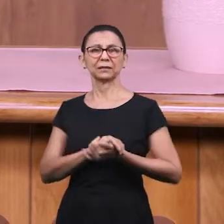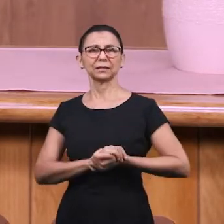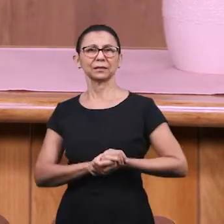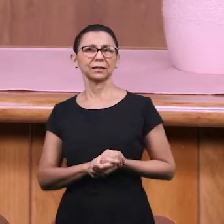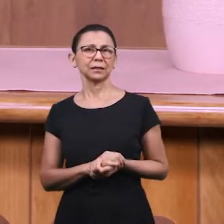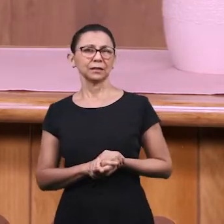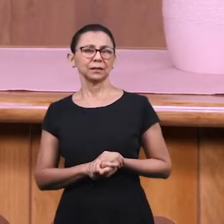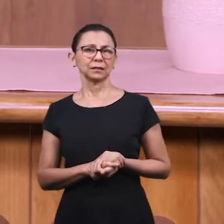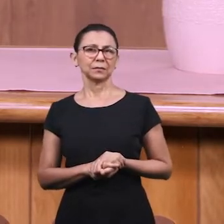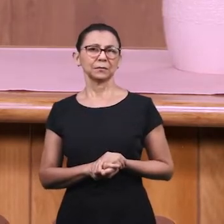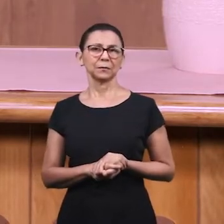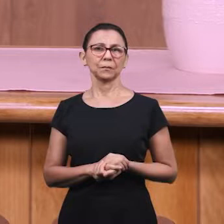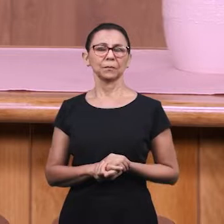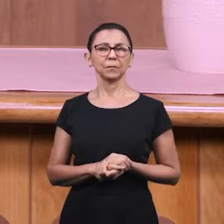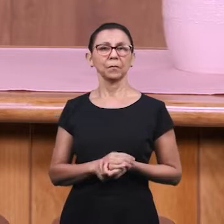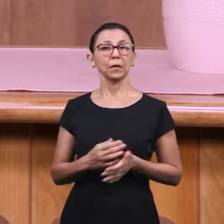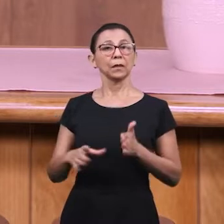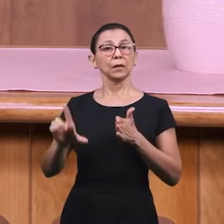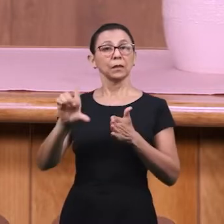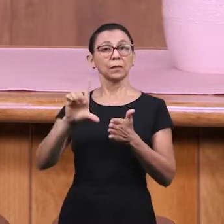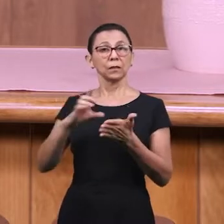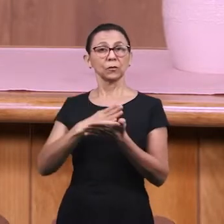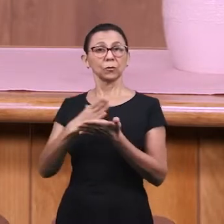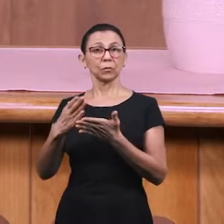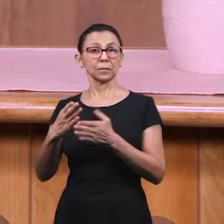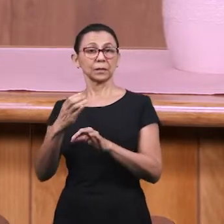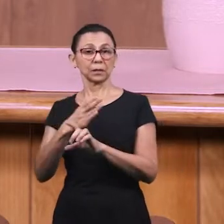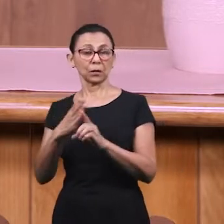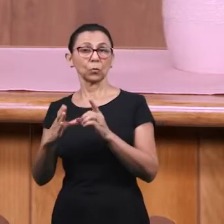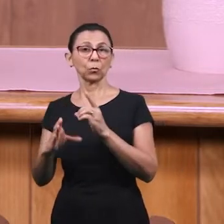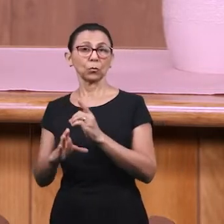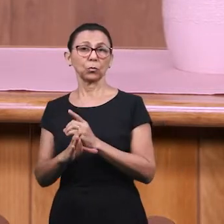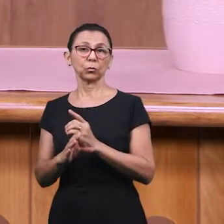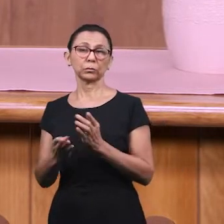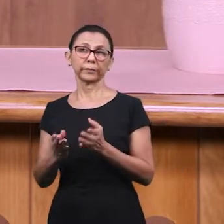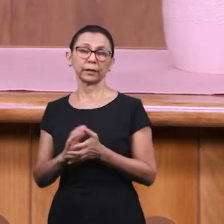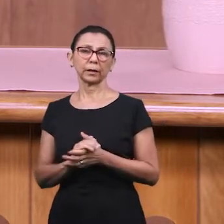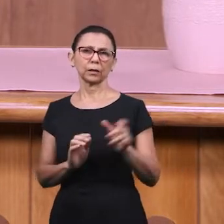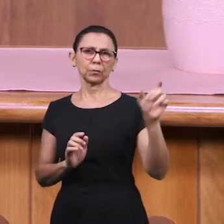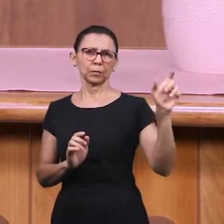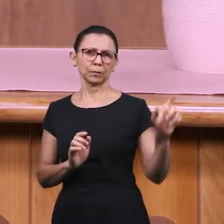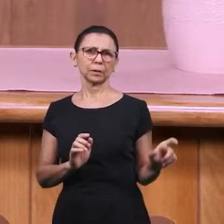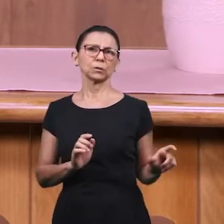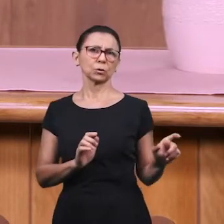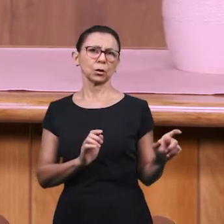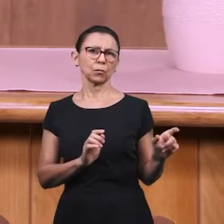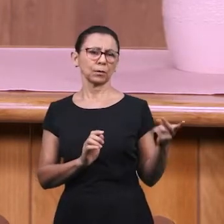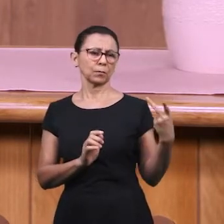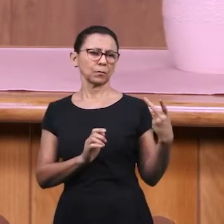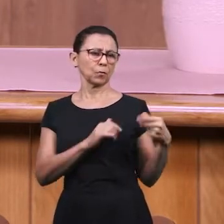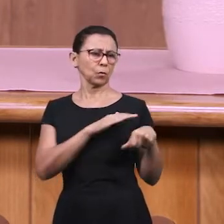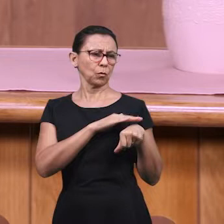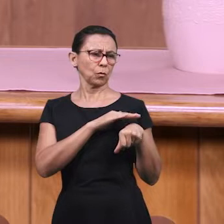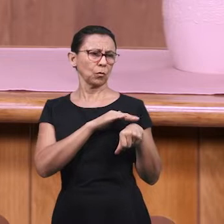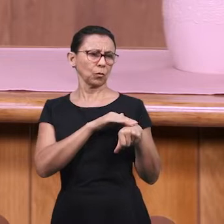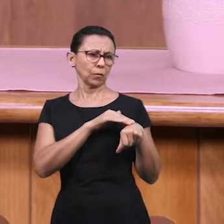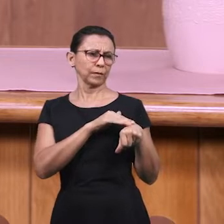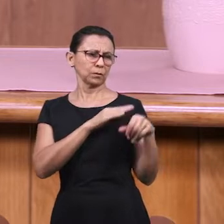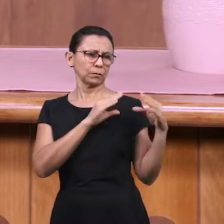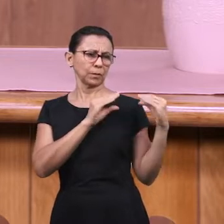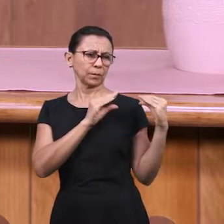говорить, прежде чем занятие началось на семинаре, кто-то подошел ко мне и